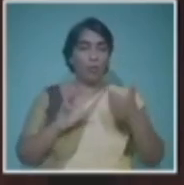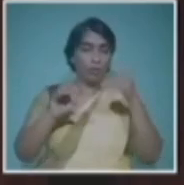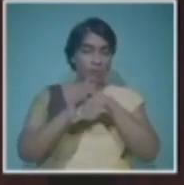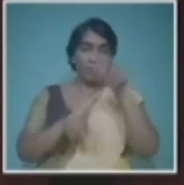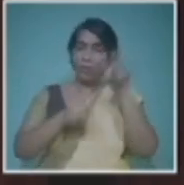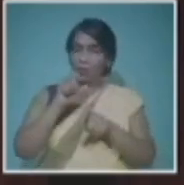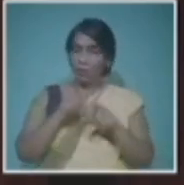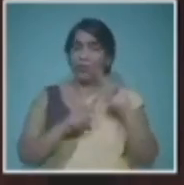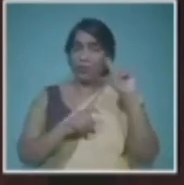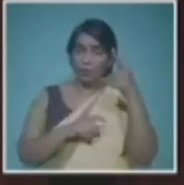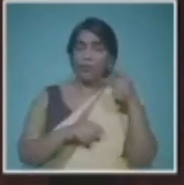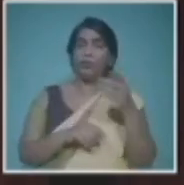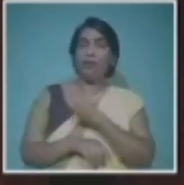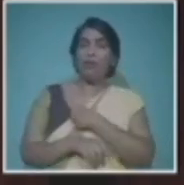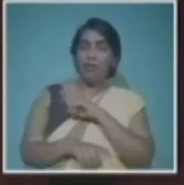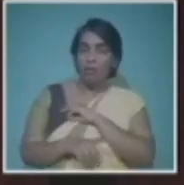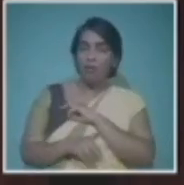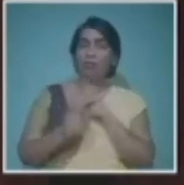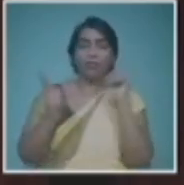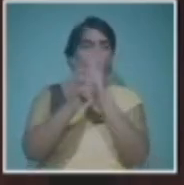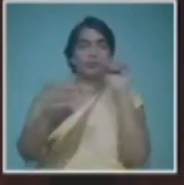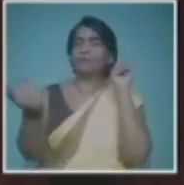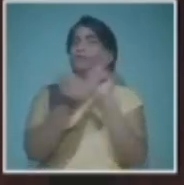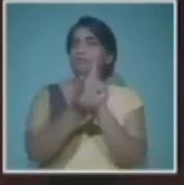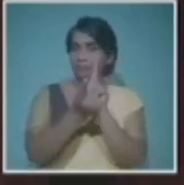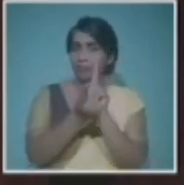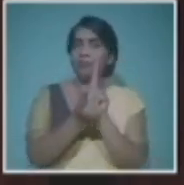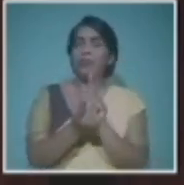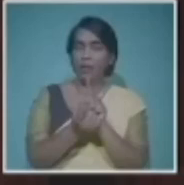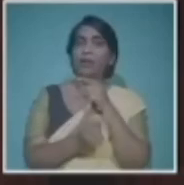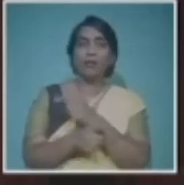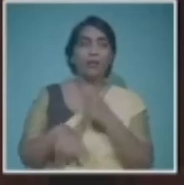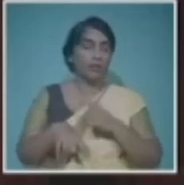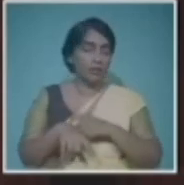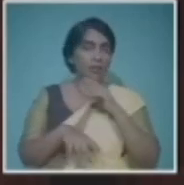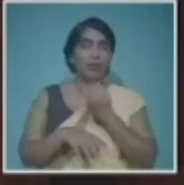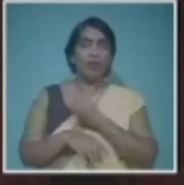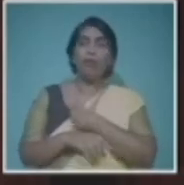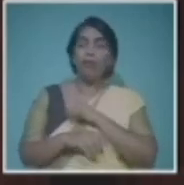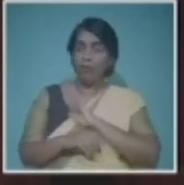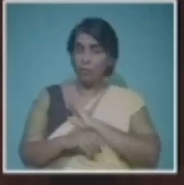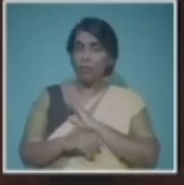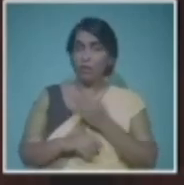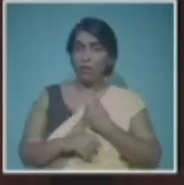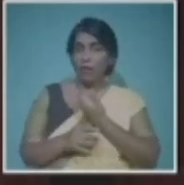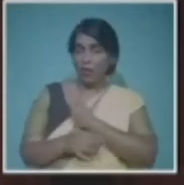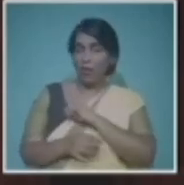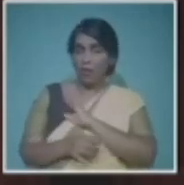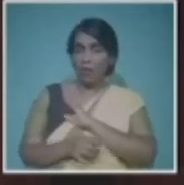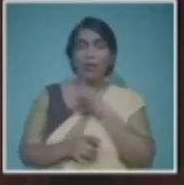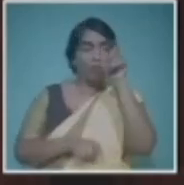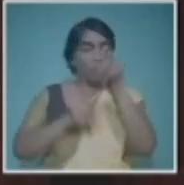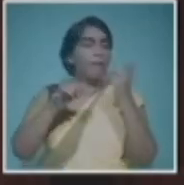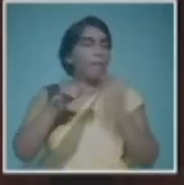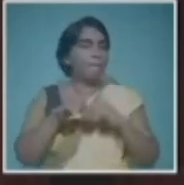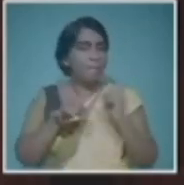අය පළවෙනි වතාවට තමයි හාඳුරුගෙනුත් එක ඍජුව කතා ගන්න මැදිහත් වුණේ ඒ වෙලාවේ ඒ හාඳුරු අපේ හා සමිත හාඳුරුව ඒ අයගේ